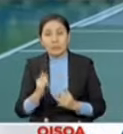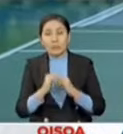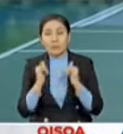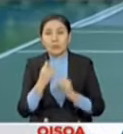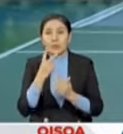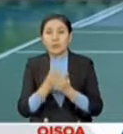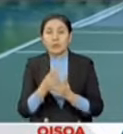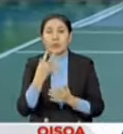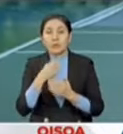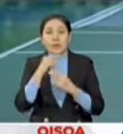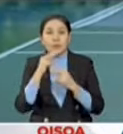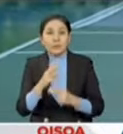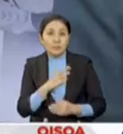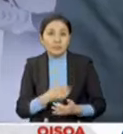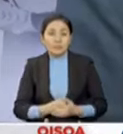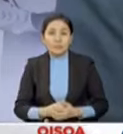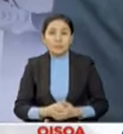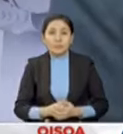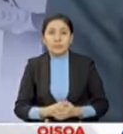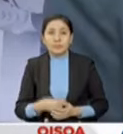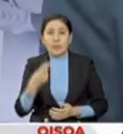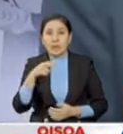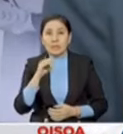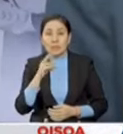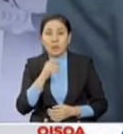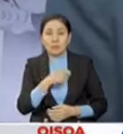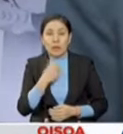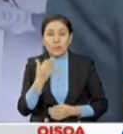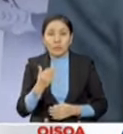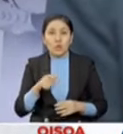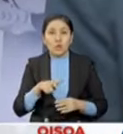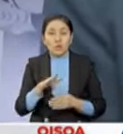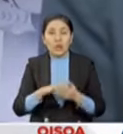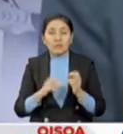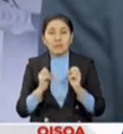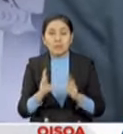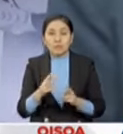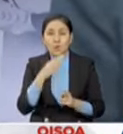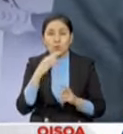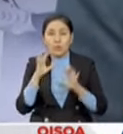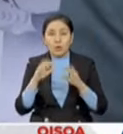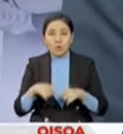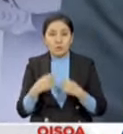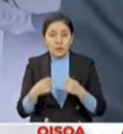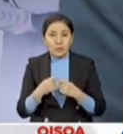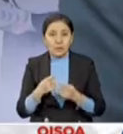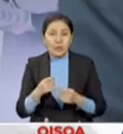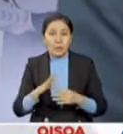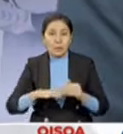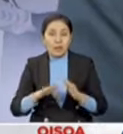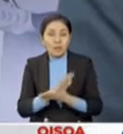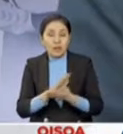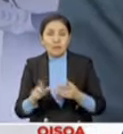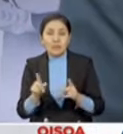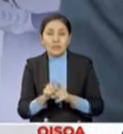oshirishga qaratilgani bilan ahamiyatli bo'ldi. Departament, ne yo'l harakati xavfsizligi xizmati, huquqbuzarliklar profilaktikasi xizmati, jamoat